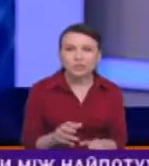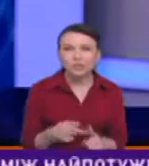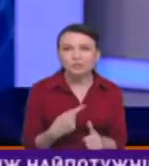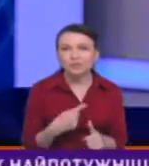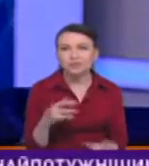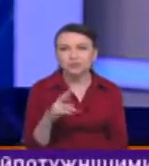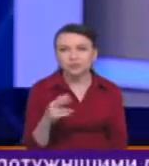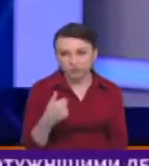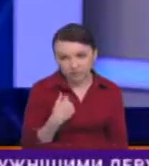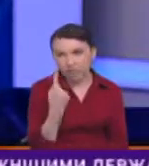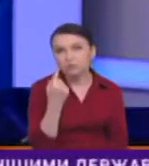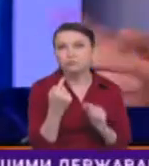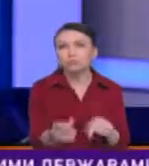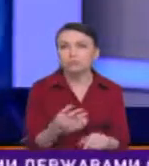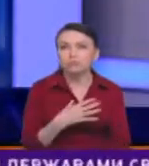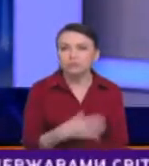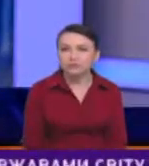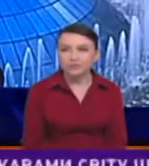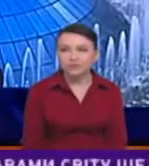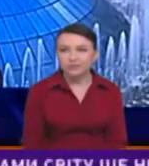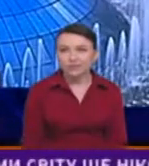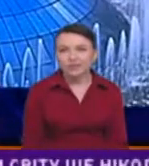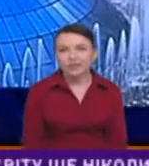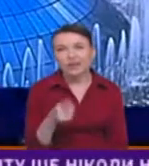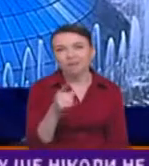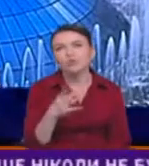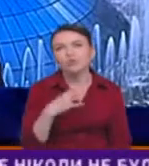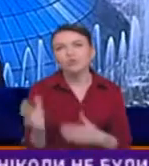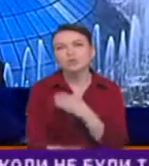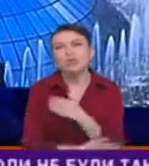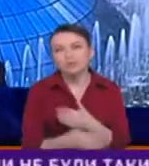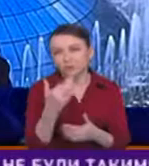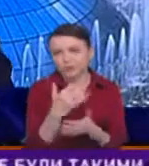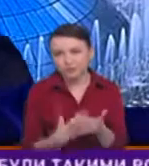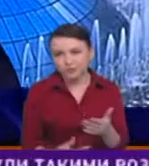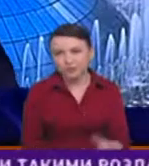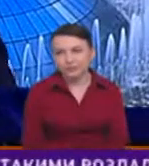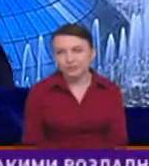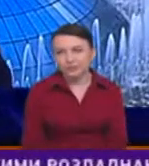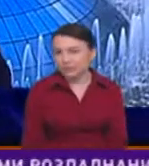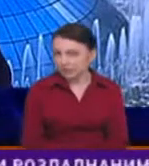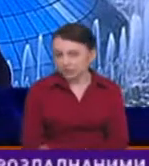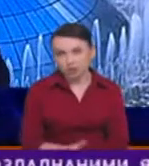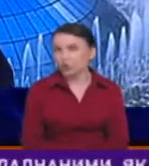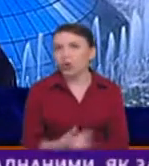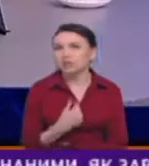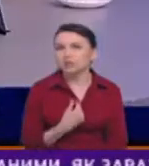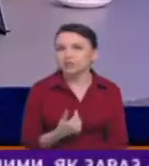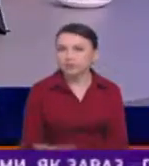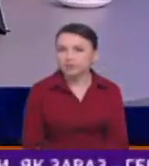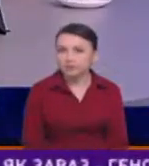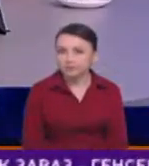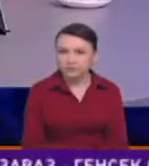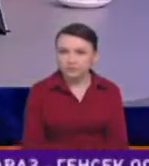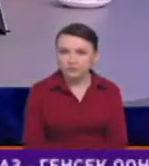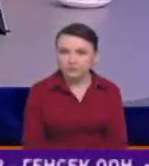один проголосував проти. Ну, ви просто останні були по списку. Я був останній. Ну, так, понятно. Так, останнього по списку саме тяжело голосувати, коли вже... Це ж демократію треба